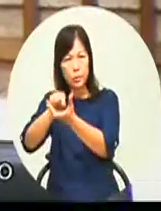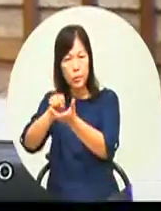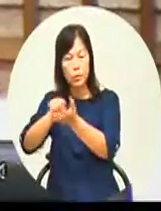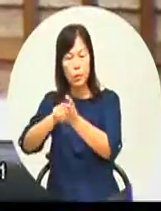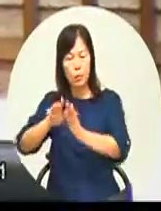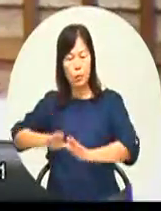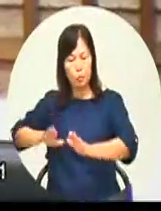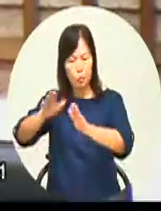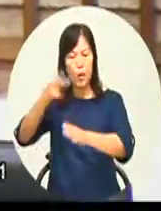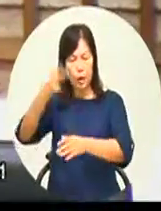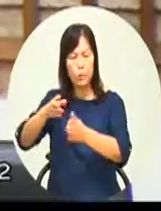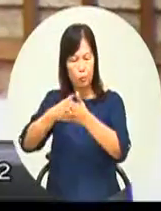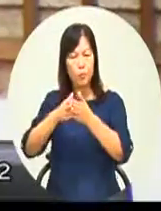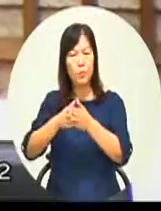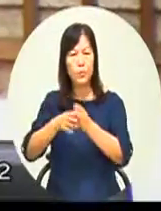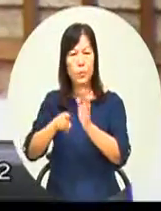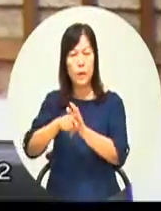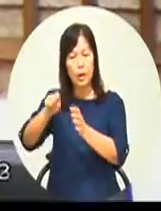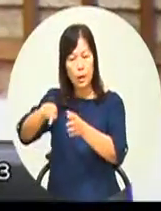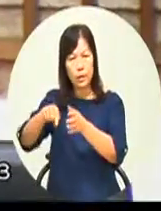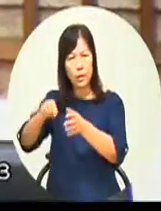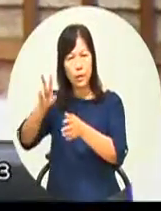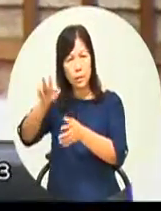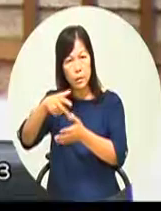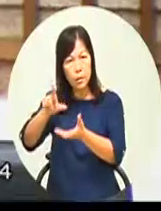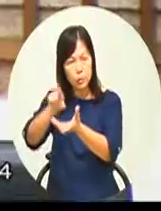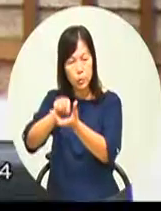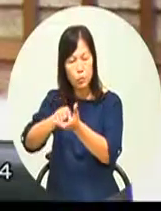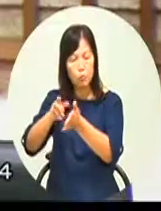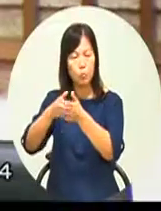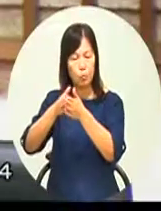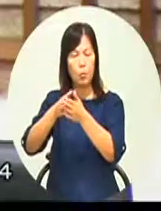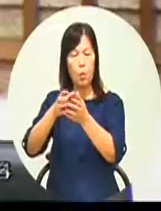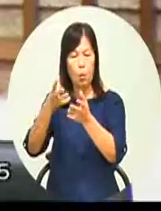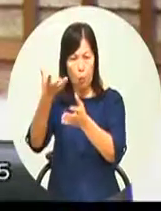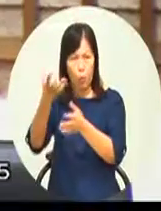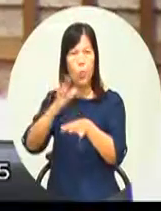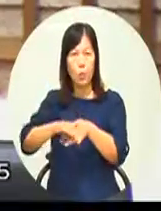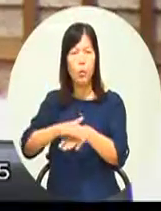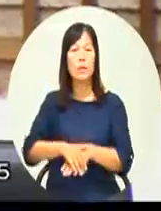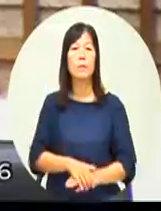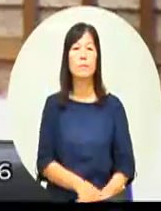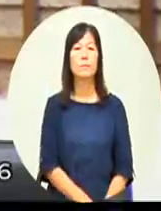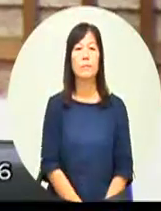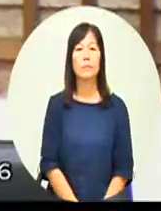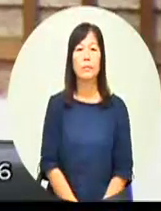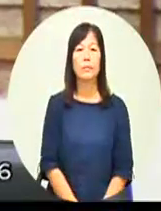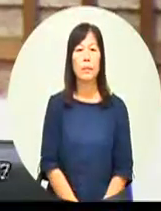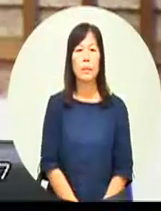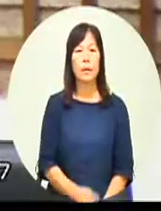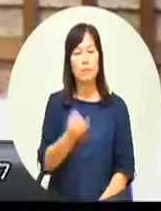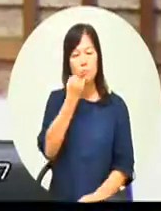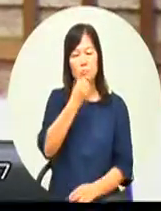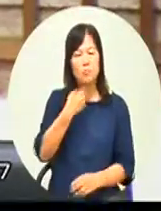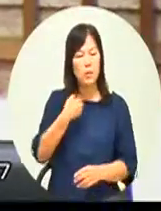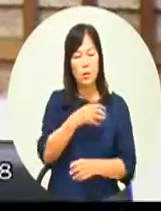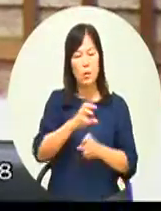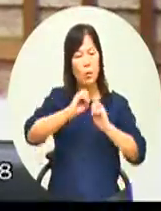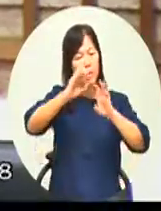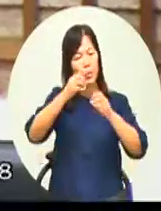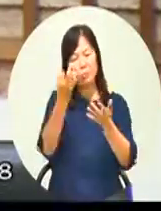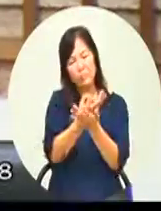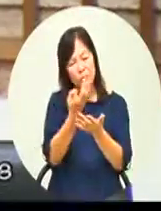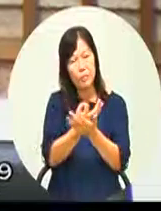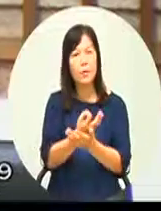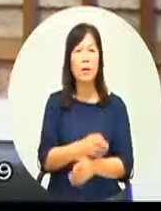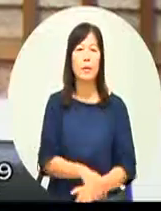进步的空间。我想燕巢区的这个需求也是非常大的， 我想可能是因为宣传的部分，我在这